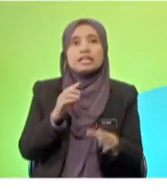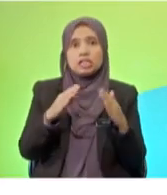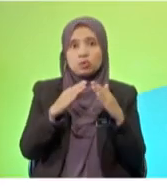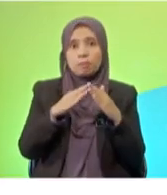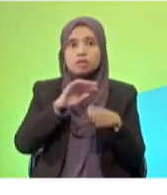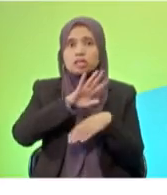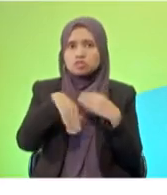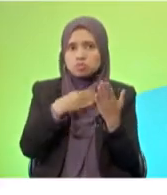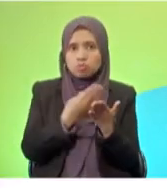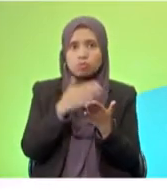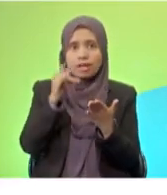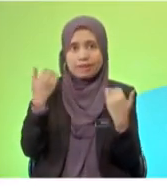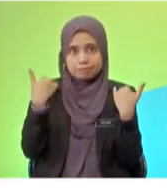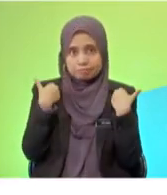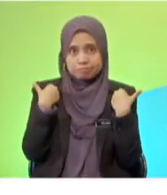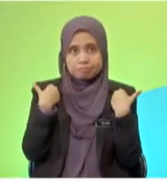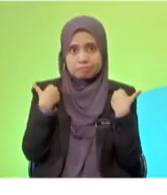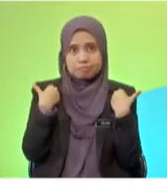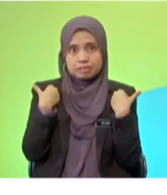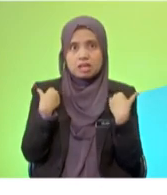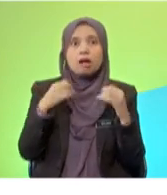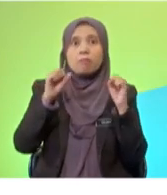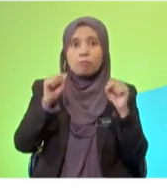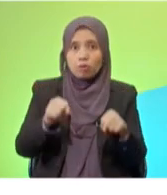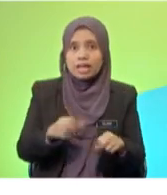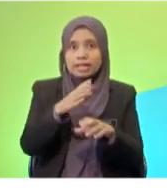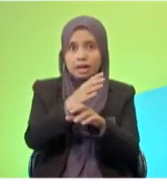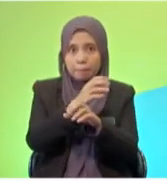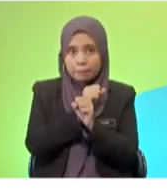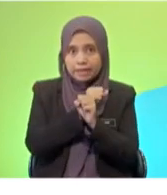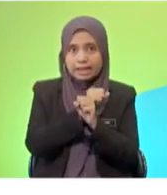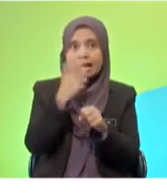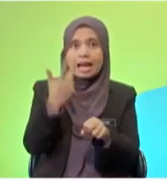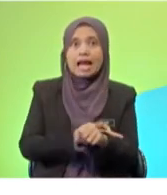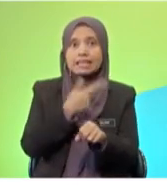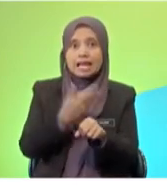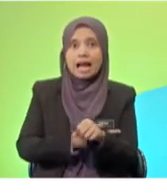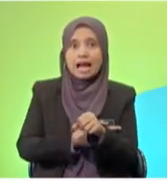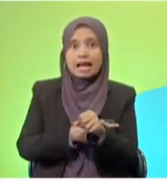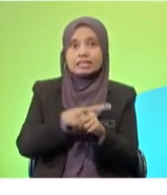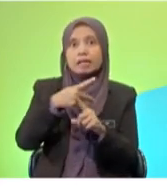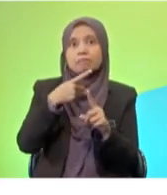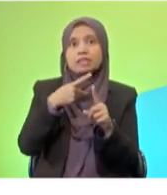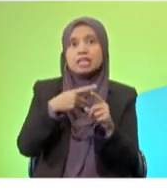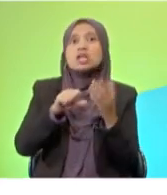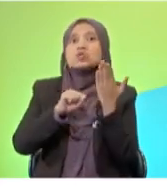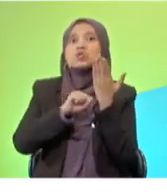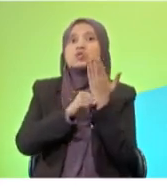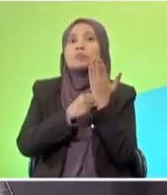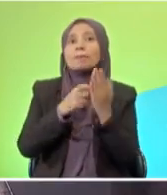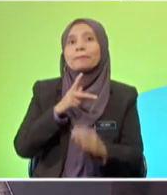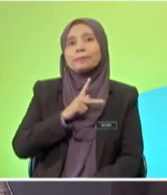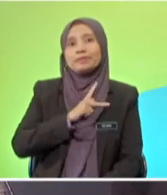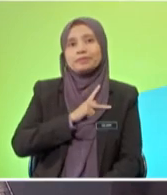studio atau di mana saja berada murid-murid Boleh dapatkan latihan daripada kota sumbeku Hm